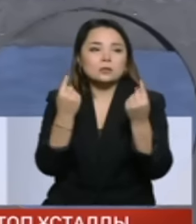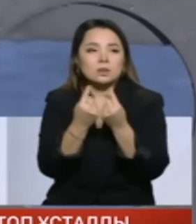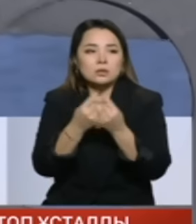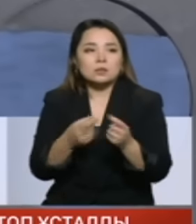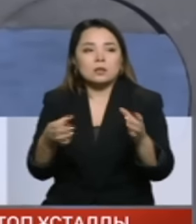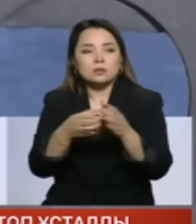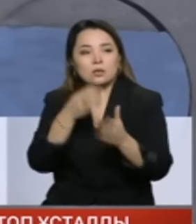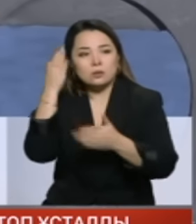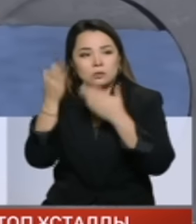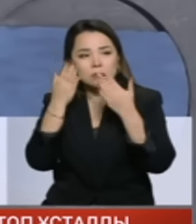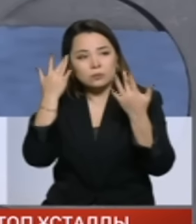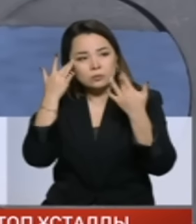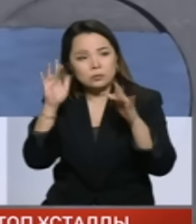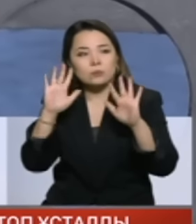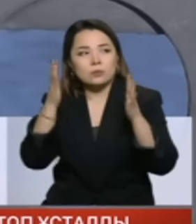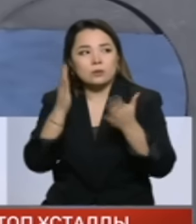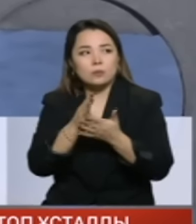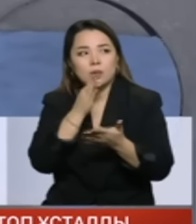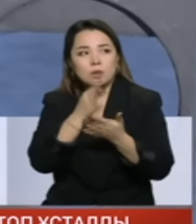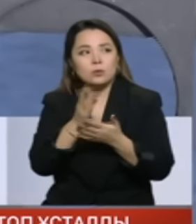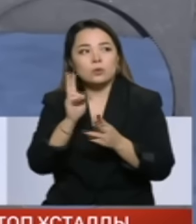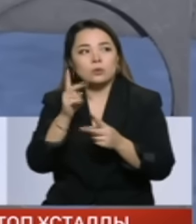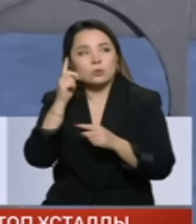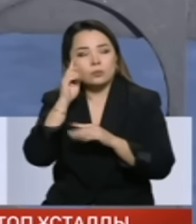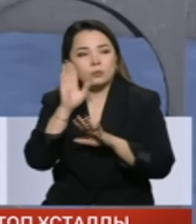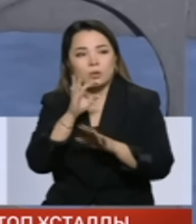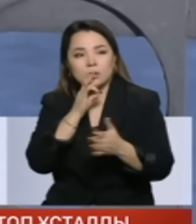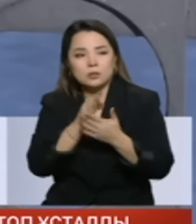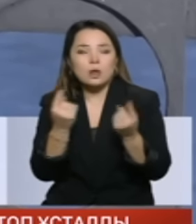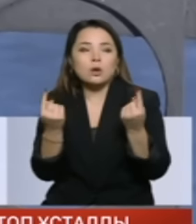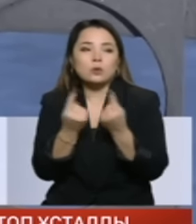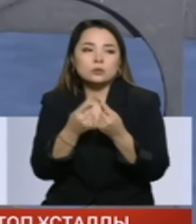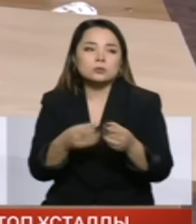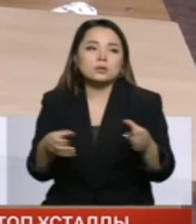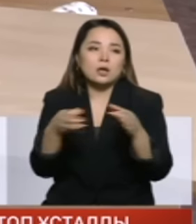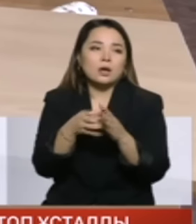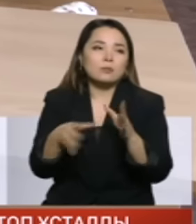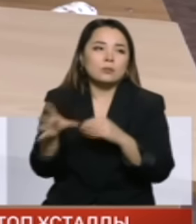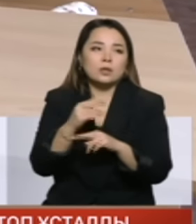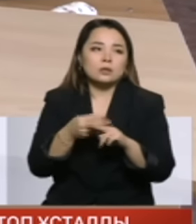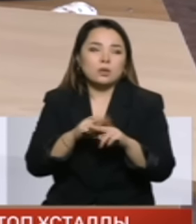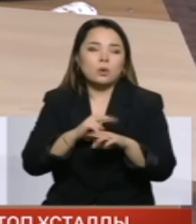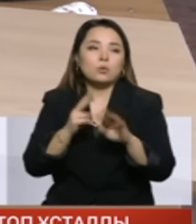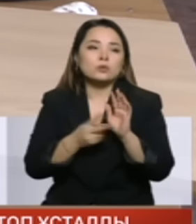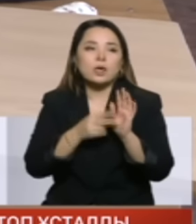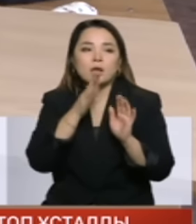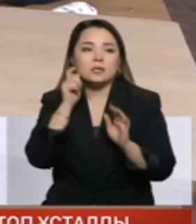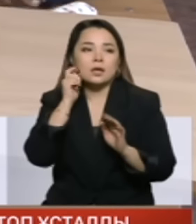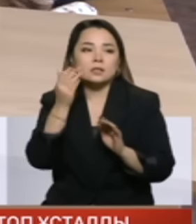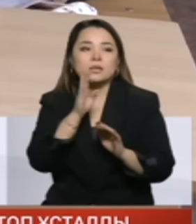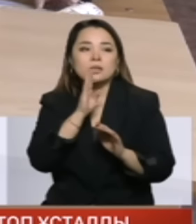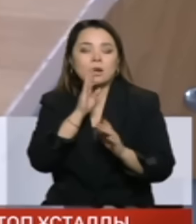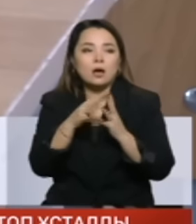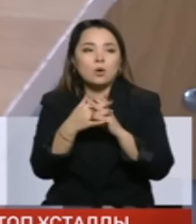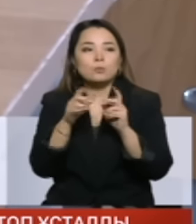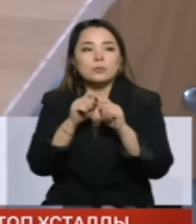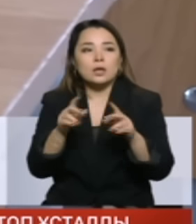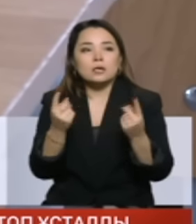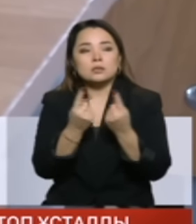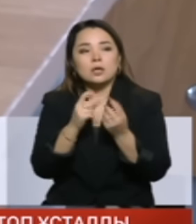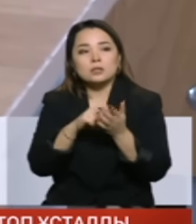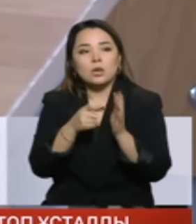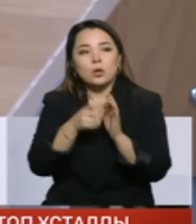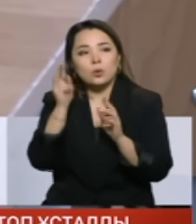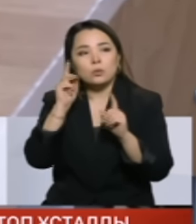кластастар. Оқыс қой енді аяқ астынан. Мынандай болып қалады деп. Тем более бірге оқып, бірге жүрген балдар ғой. 17 жастағы қыз бала ауыл мектебінде осы сынып